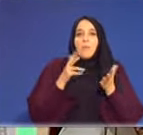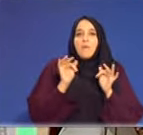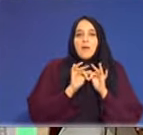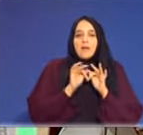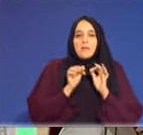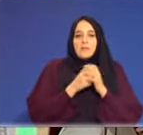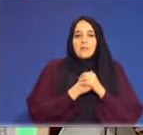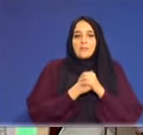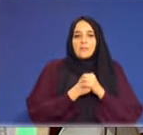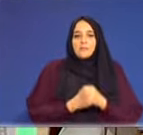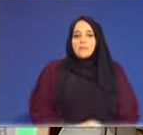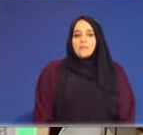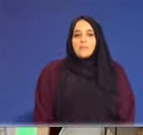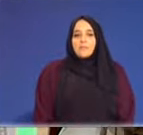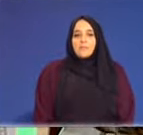هو